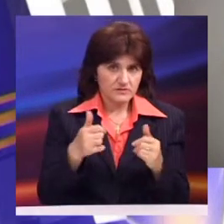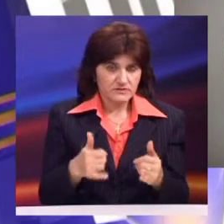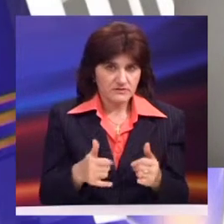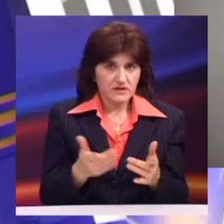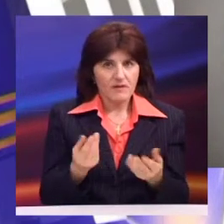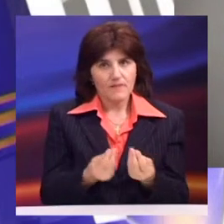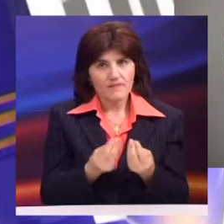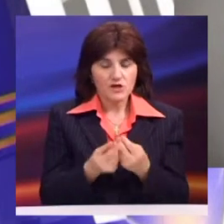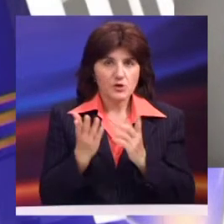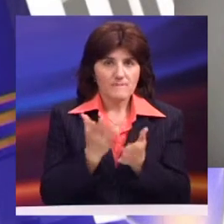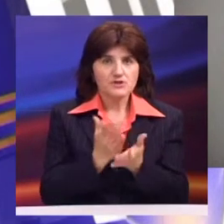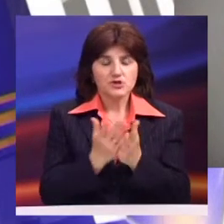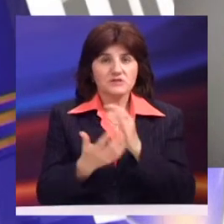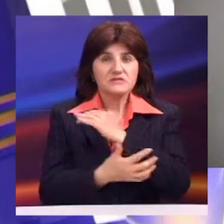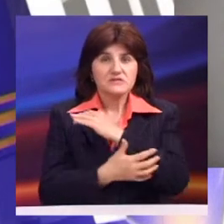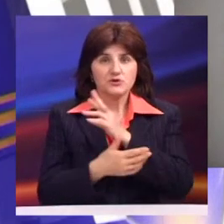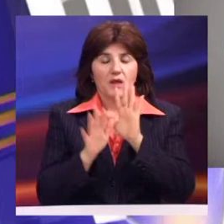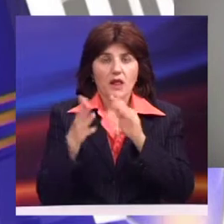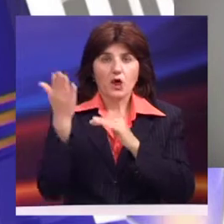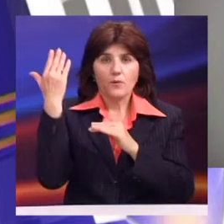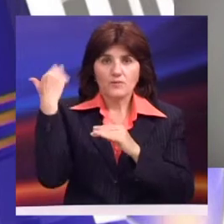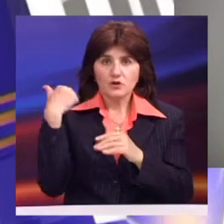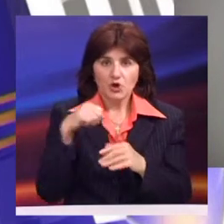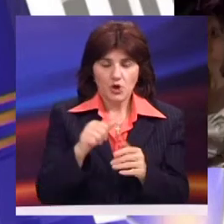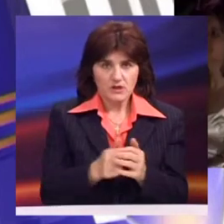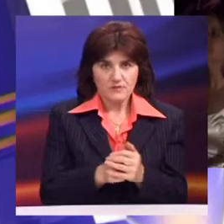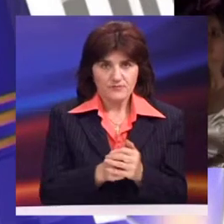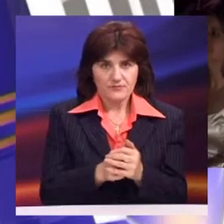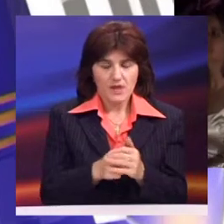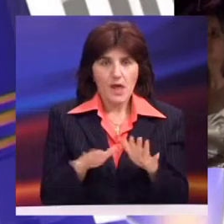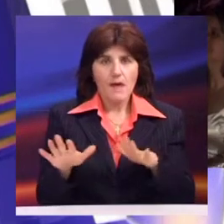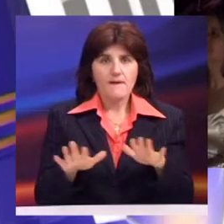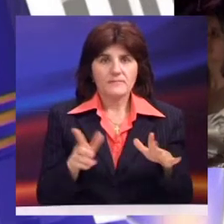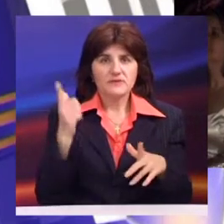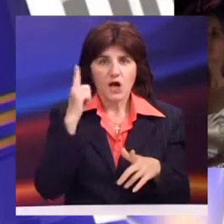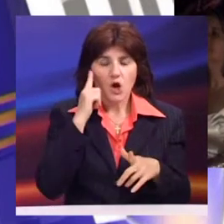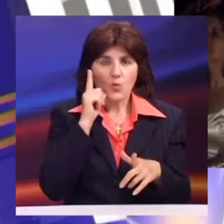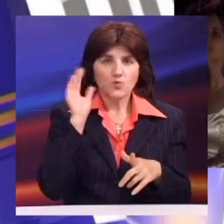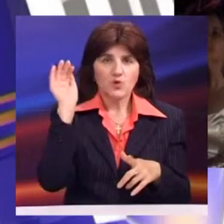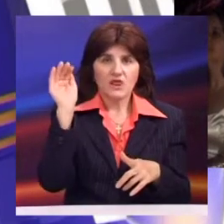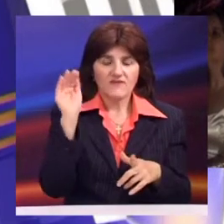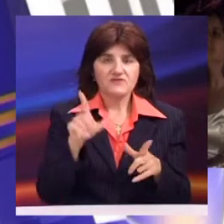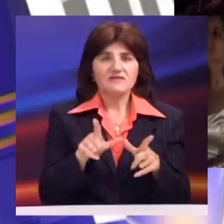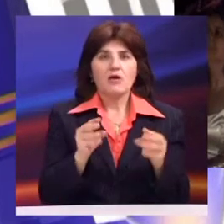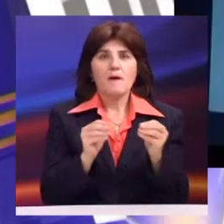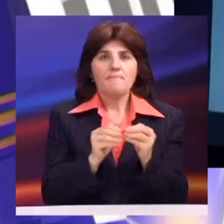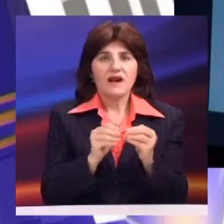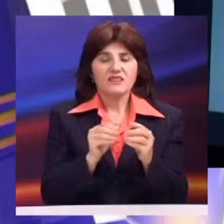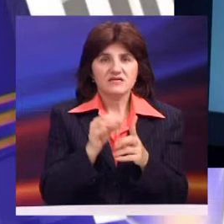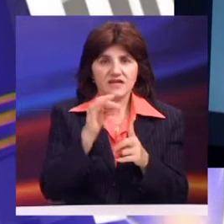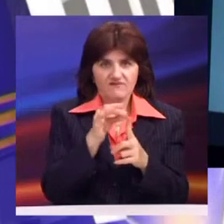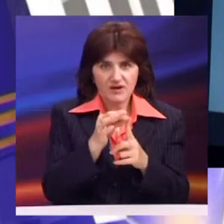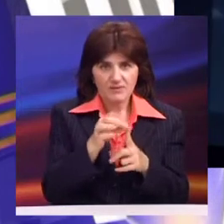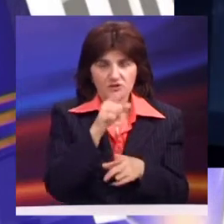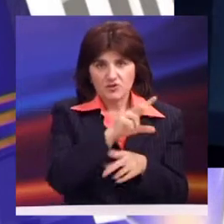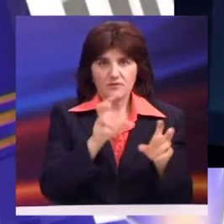će program biti nešto siromašniji nego što je bio prethodnih godina. Ministar kulture i informisanja Bratislav Petković u